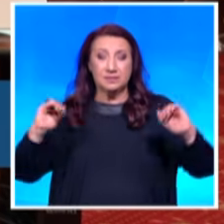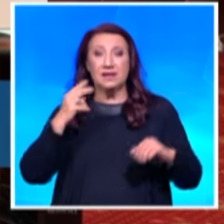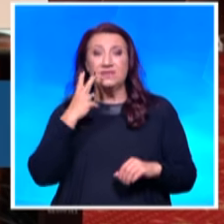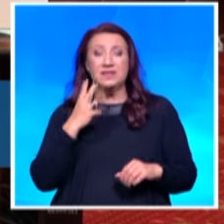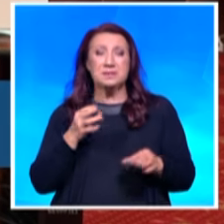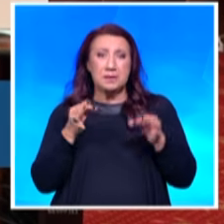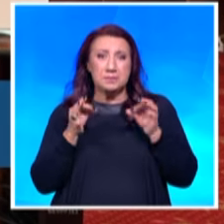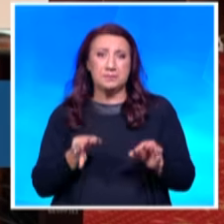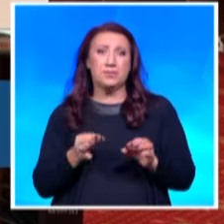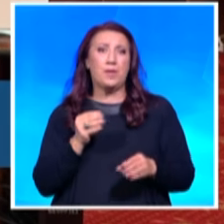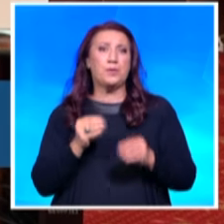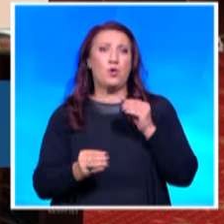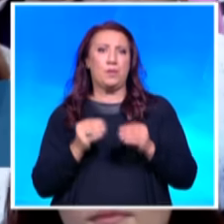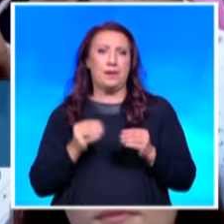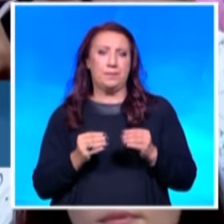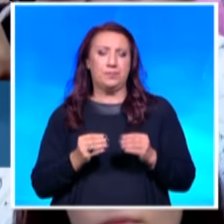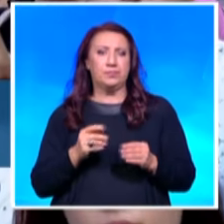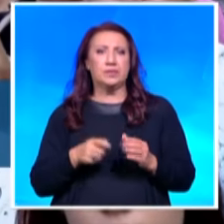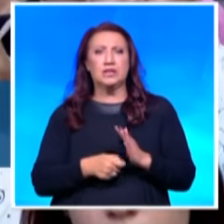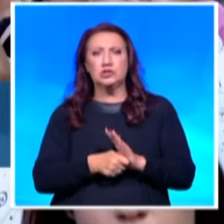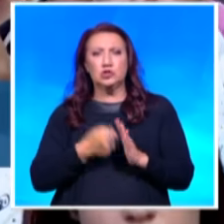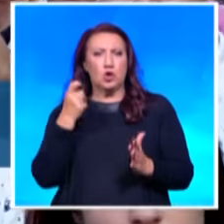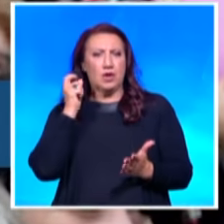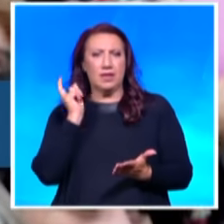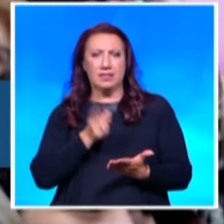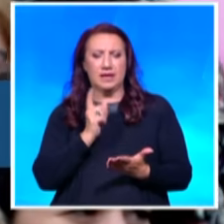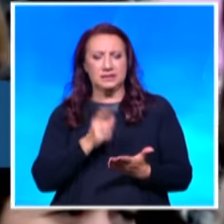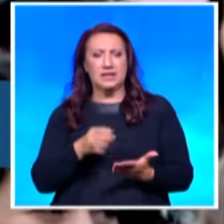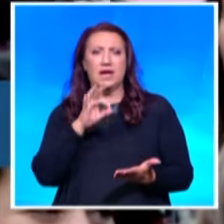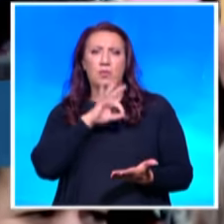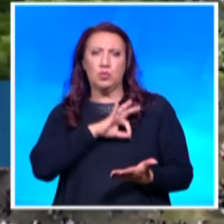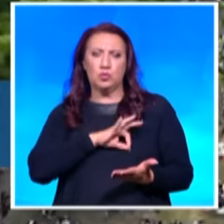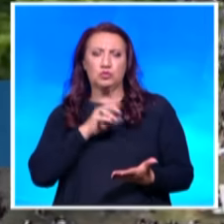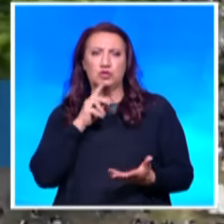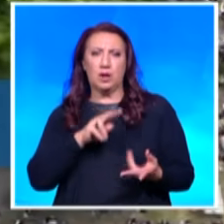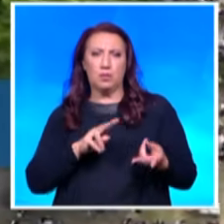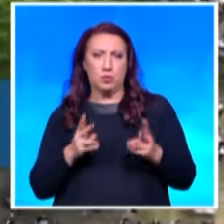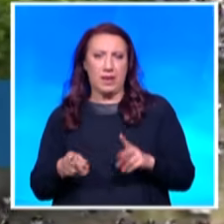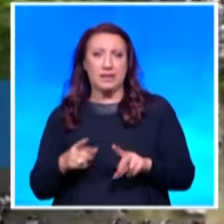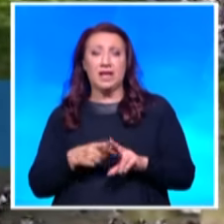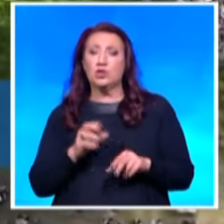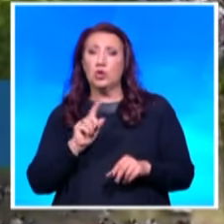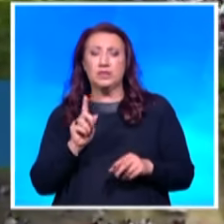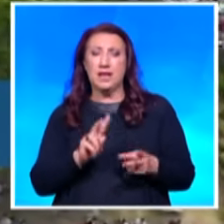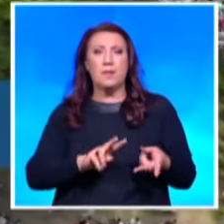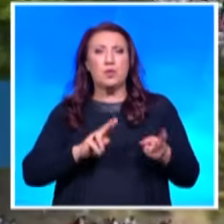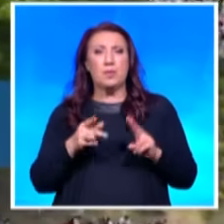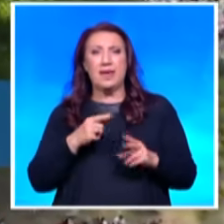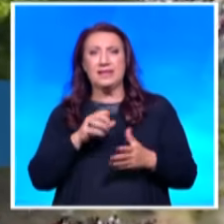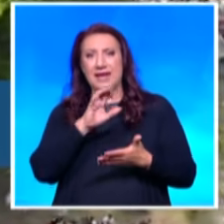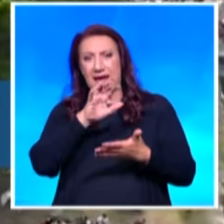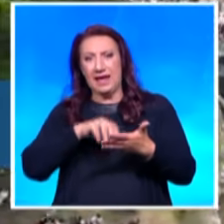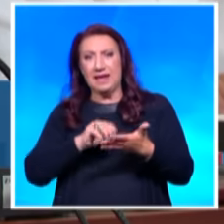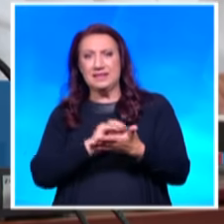По-строгите наказания получиха подкрепа. Не се променя обаче дефиницията за лека или за средна телесна повреда.